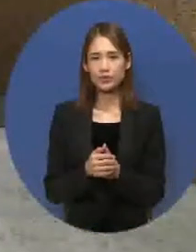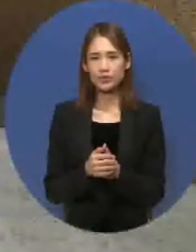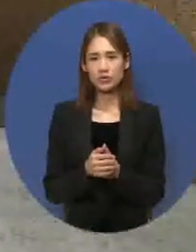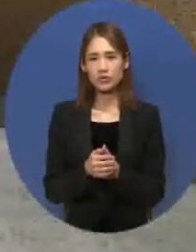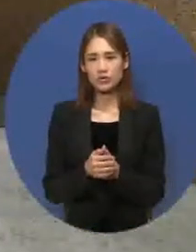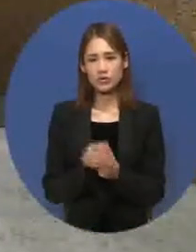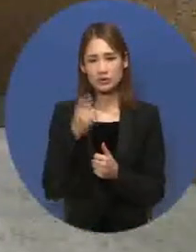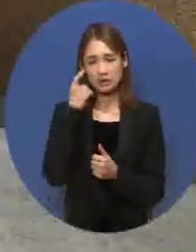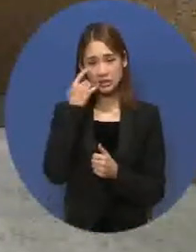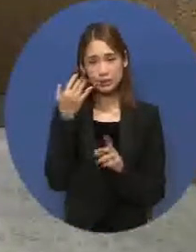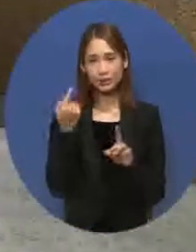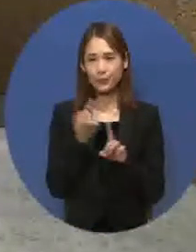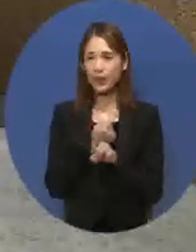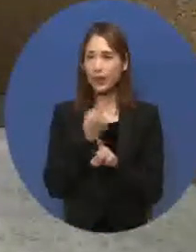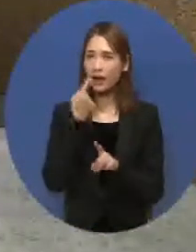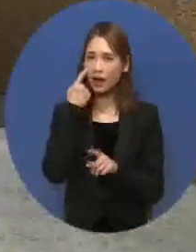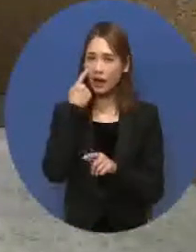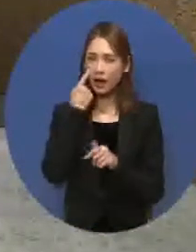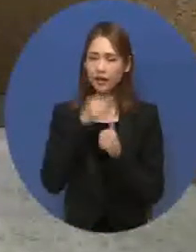이제 질문을 잠깐 바꿔서요.